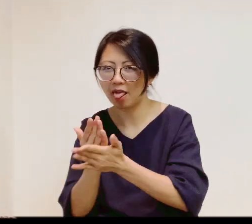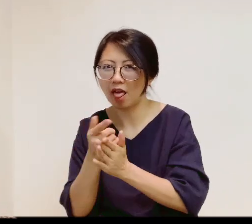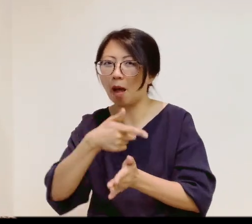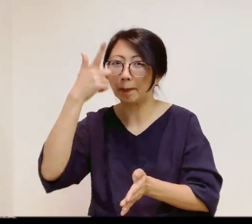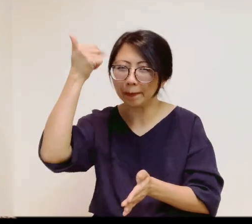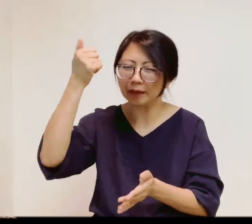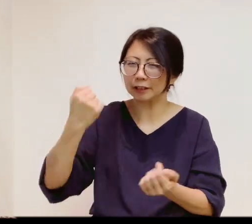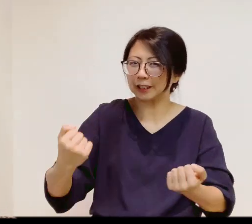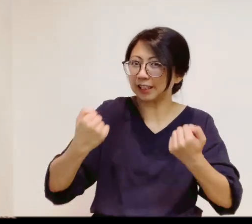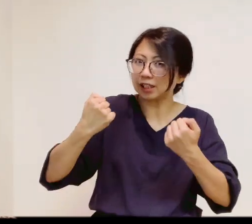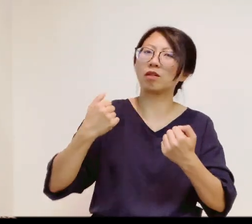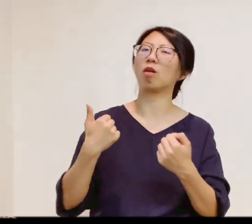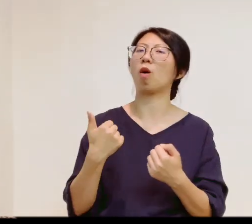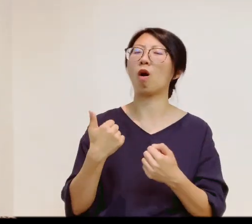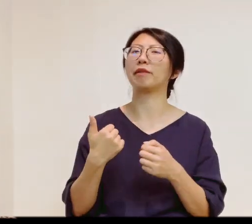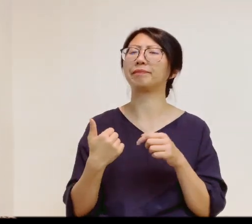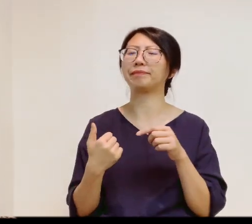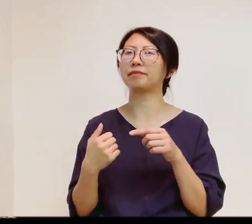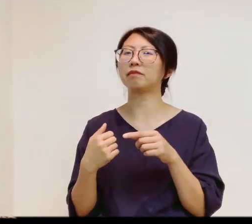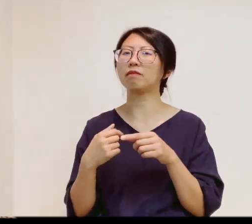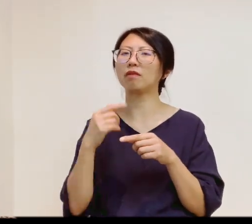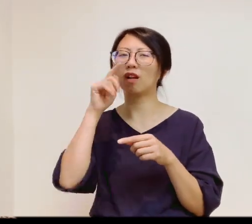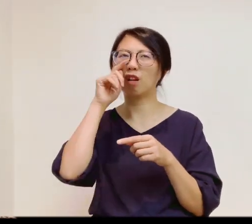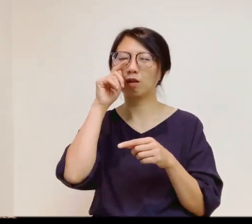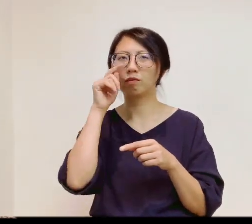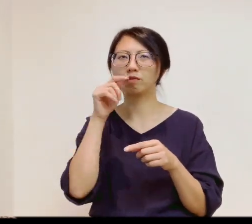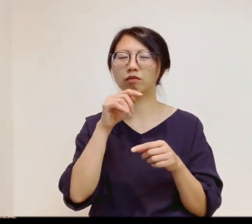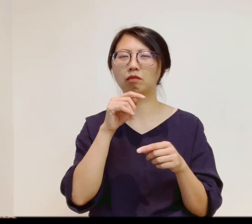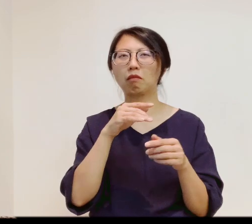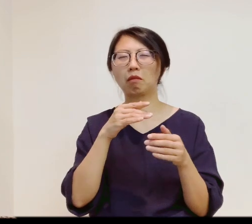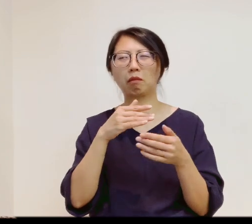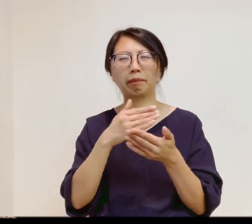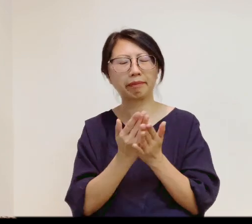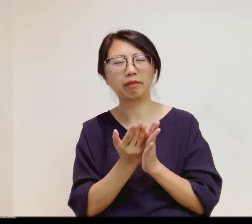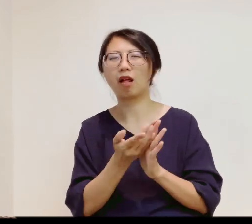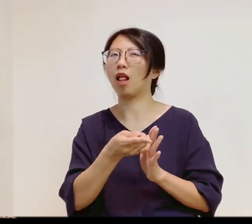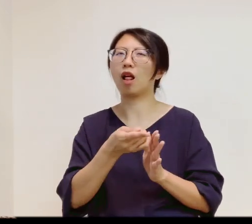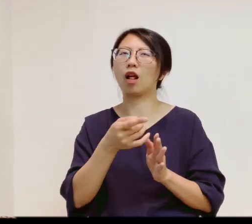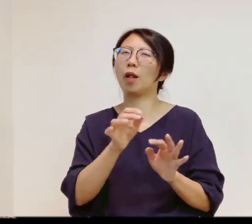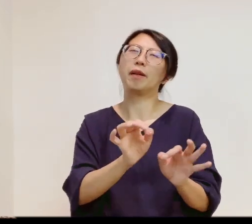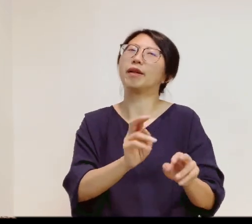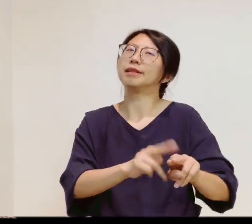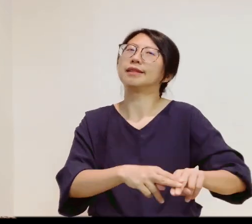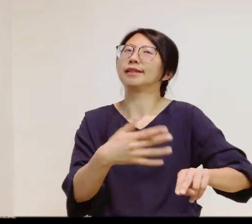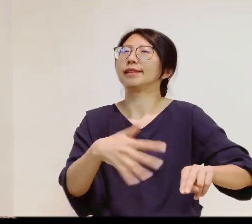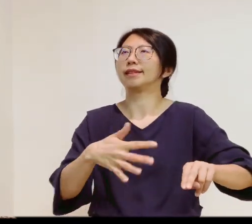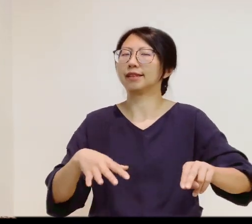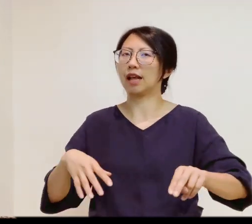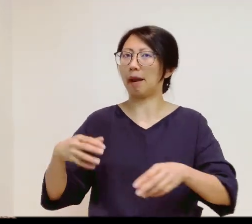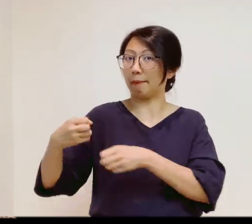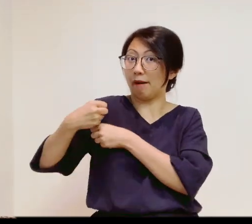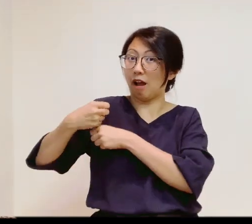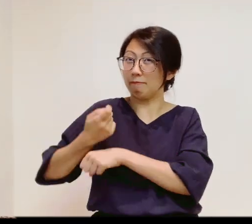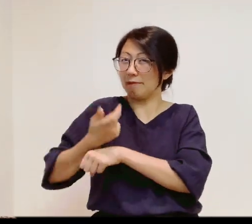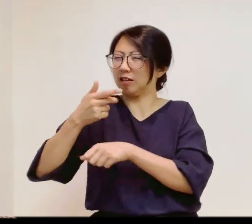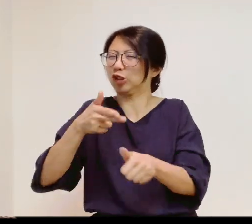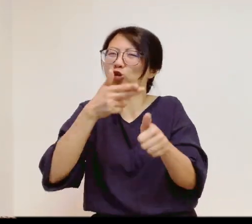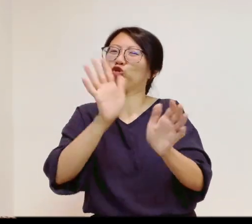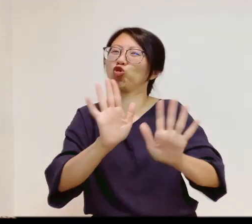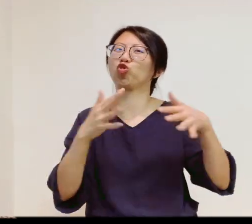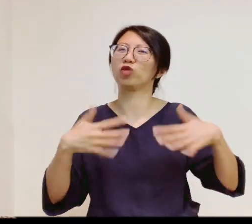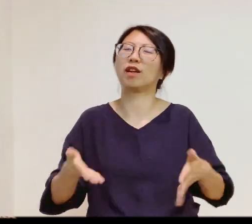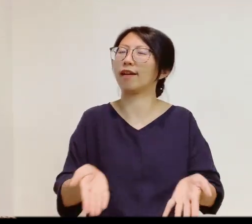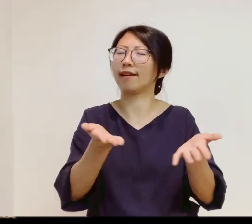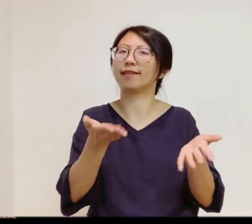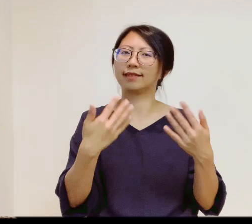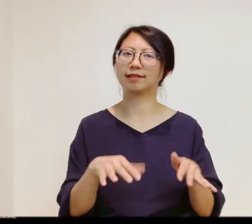佢係一個工程師，佢又好有好好嘅技術。同埋成日都諗辦法啦，點樣保持住自己嘅體能咧？所以當佢